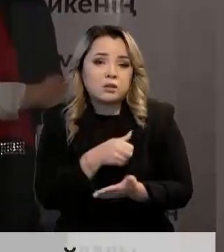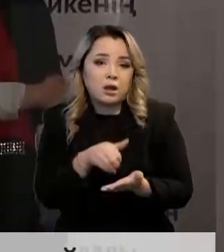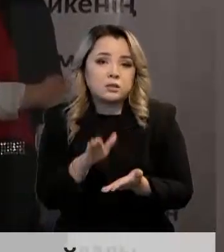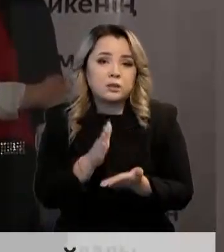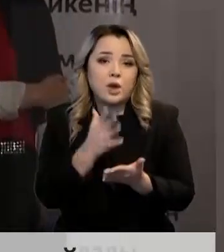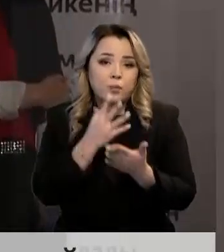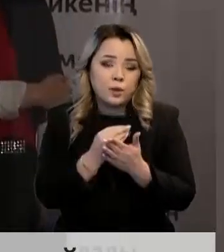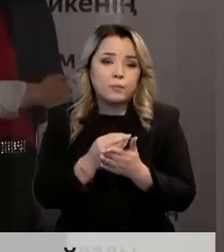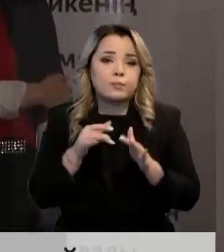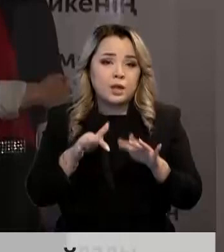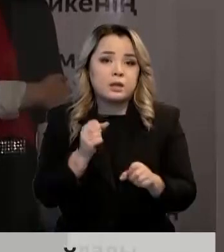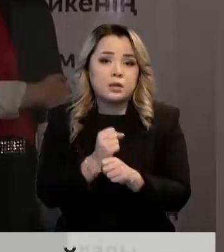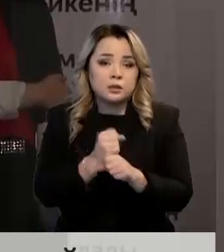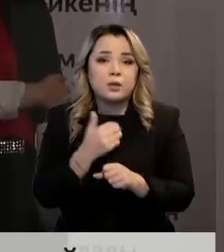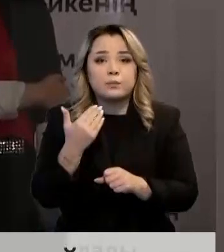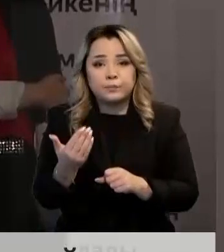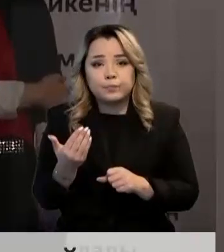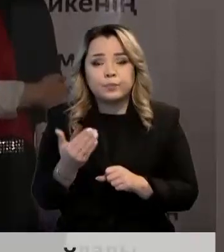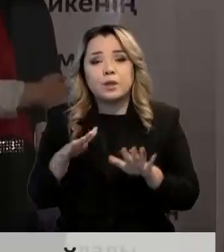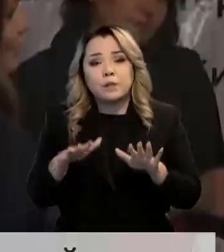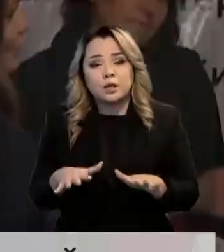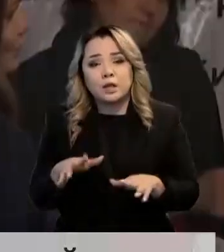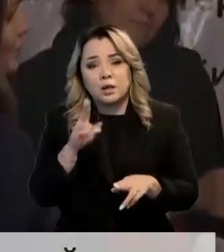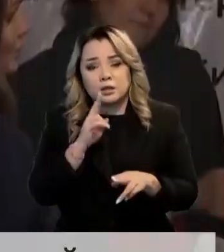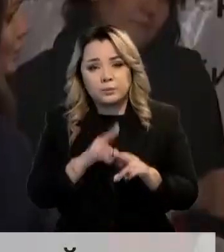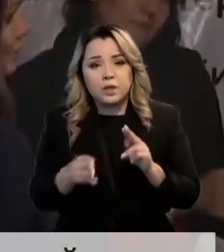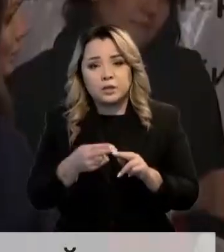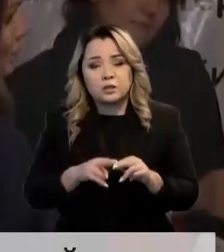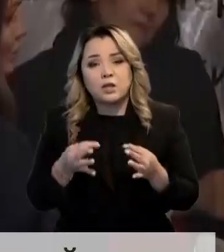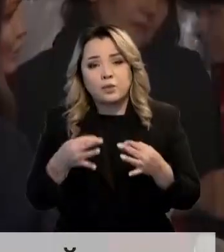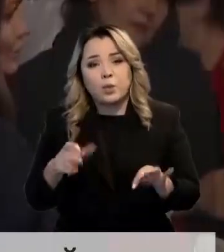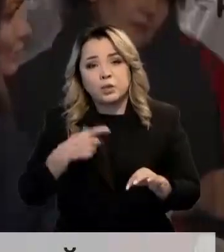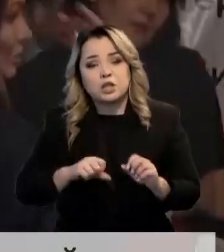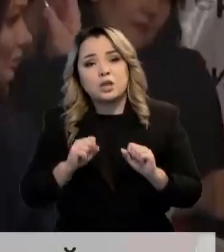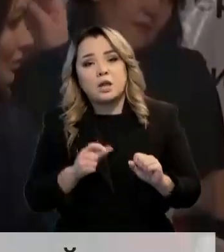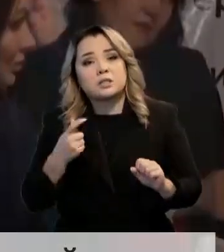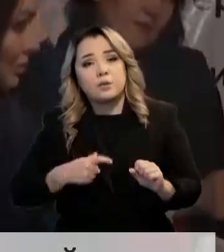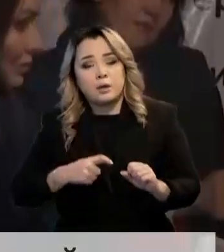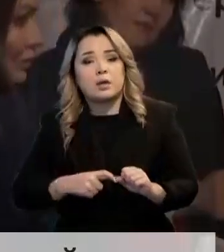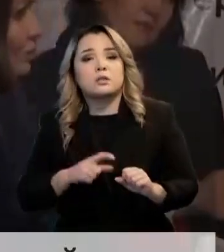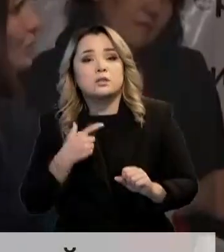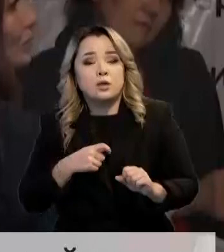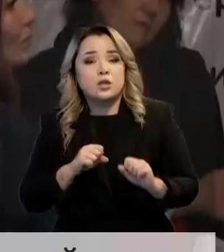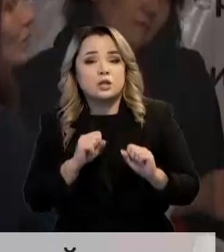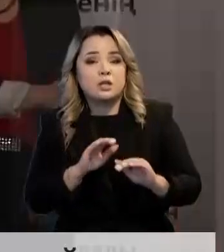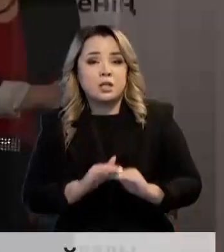отказывается впоследствии в местах лишения свободы, защищая